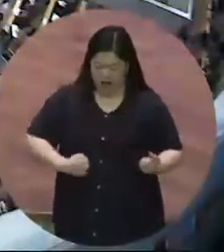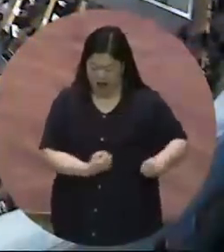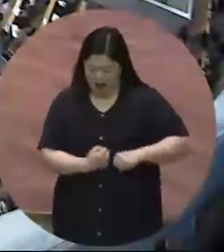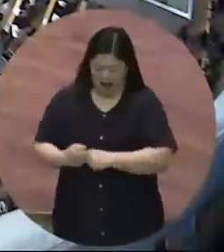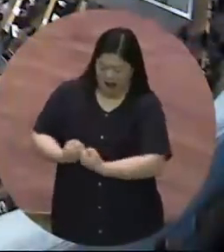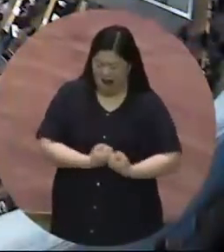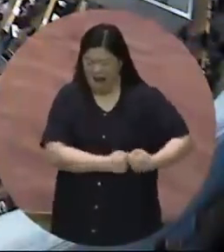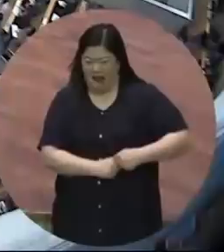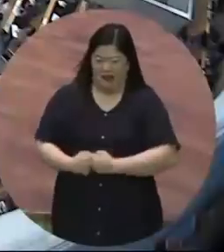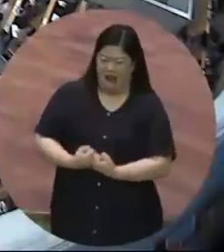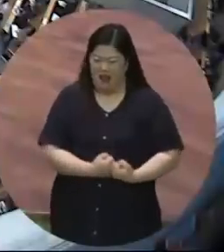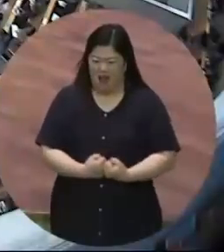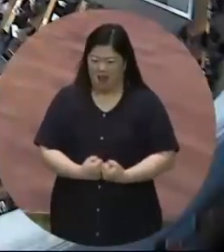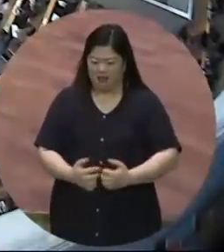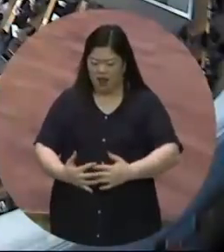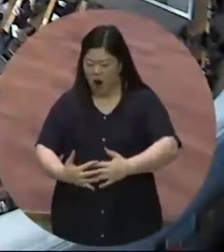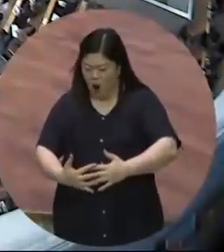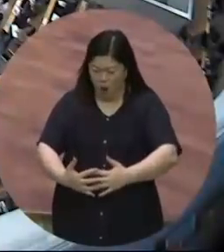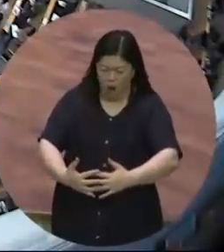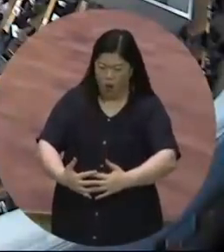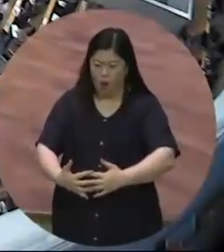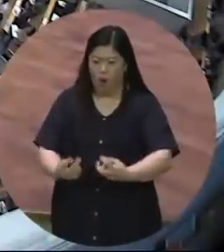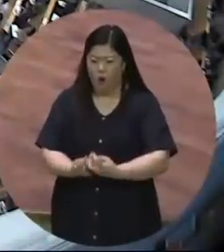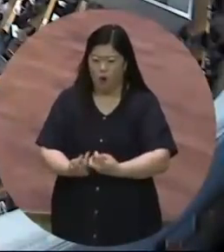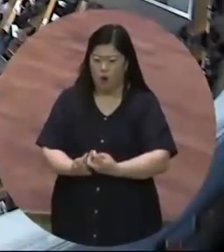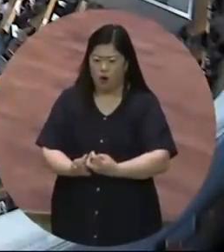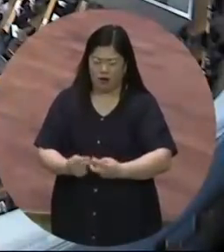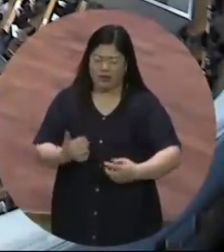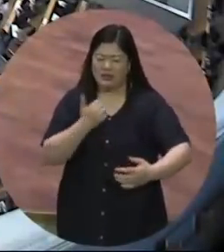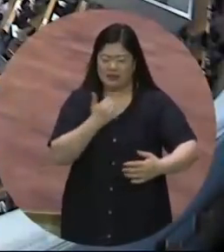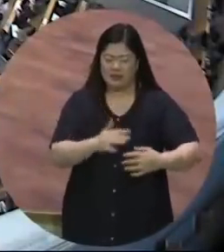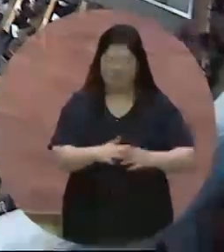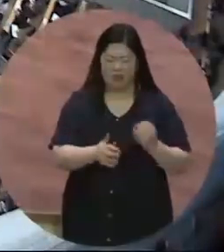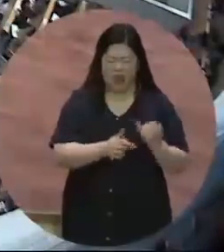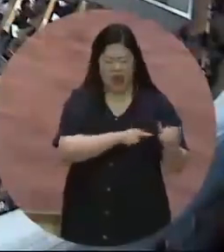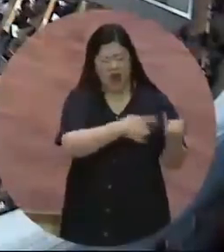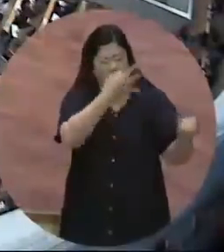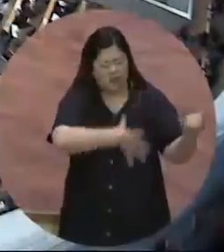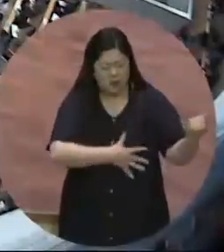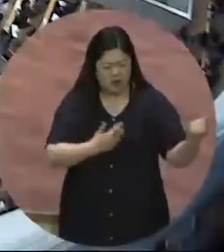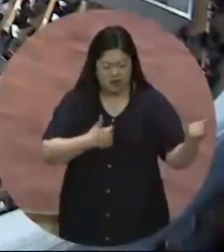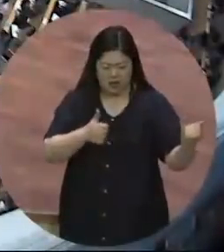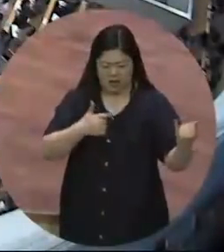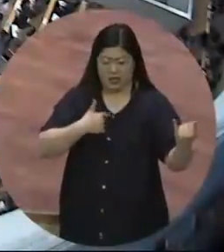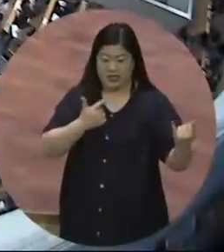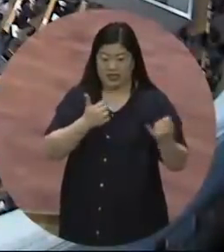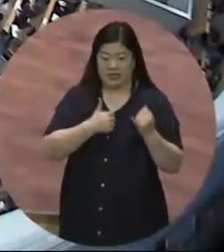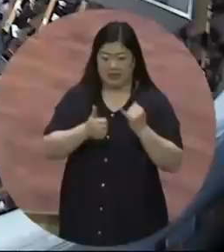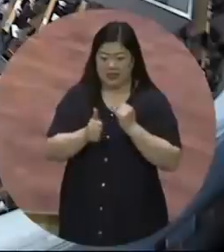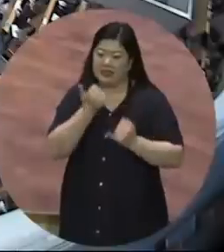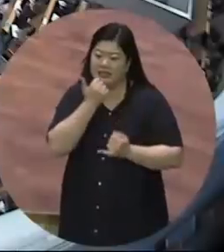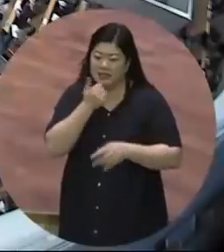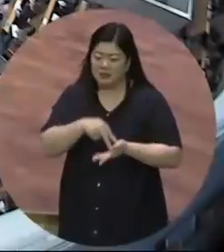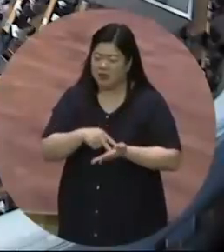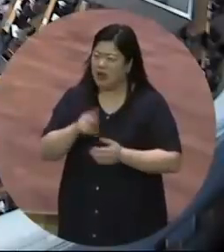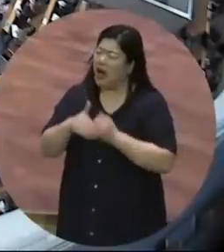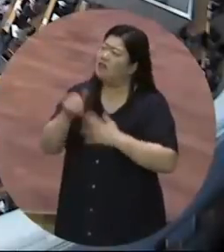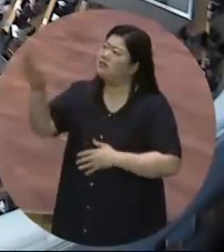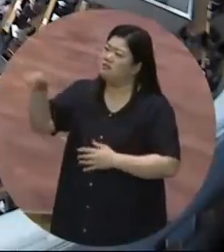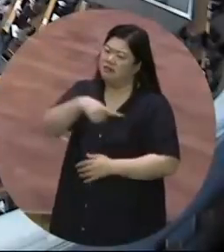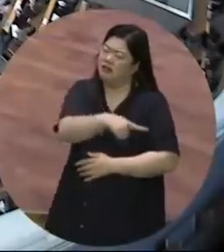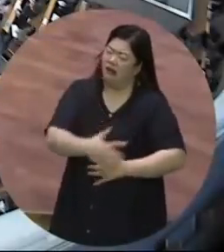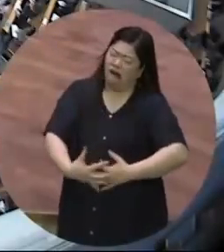이럴 경우에는 내가 어찌할까 하고 가서 여호와께 묻자온대 여호와께서 그에게 이르시되